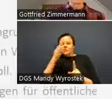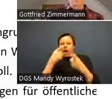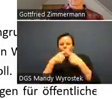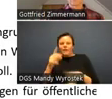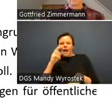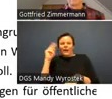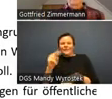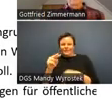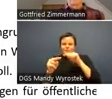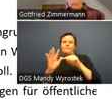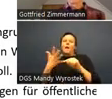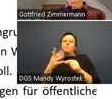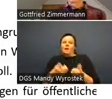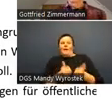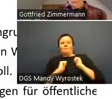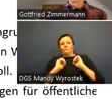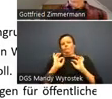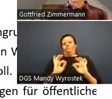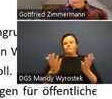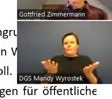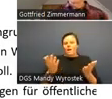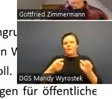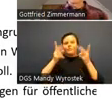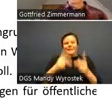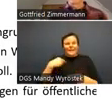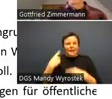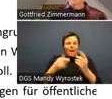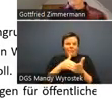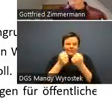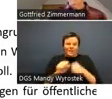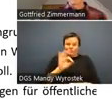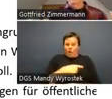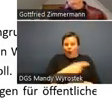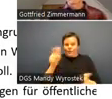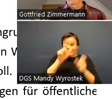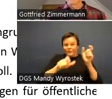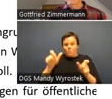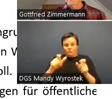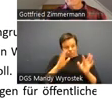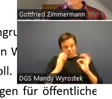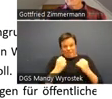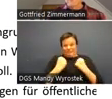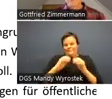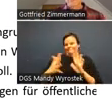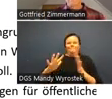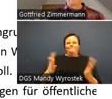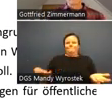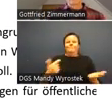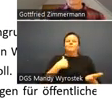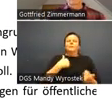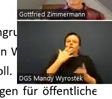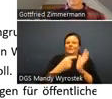den Lesemodus. Das ist eine Ansicht, wo man, ohne dass man das Dokument editieren